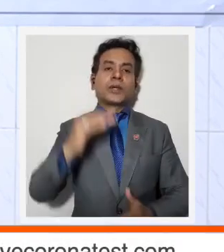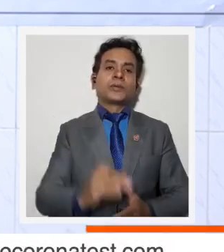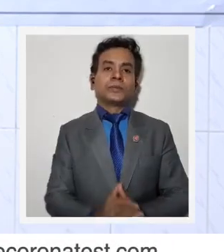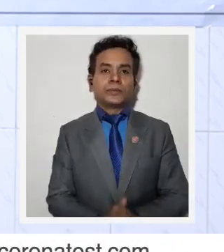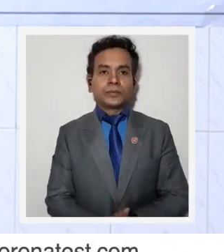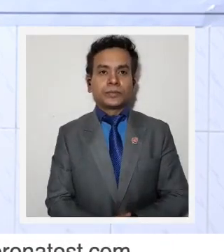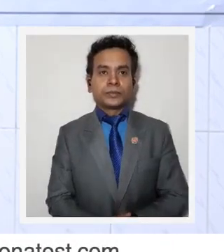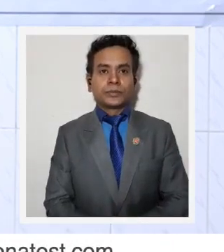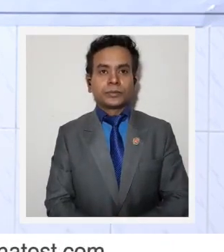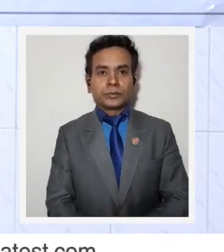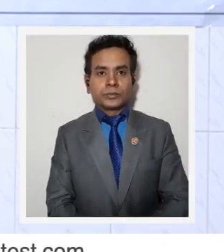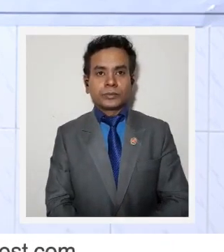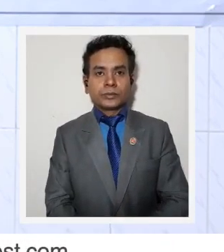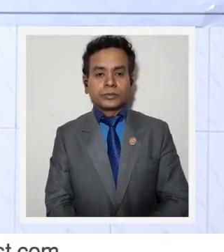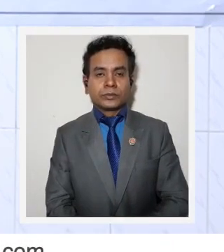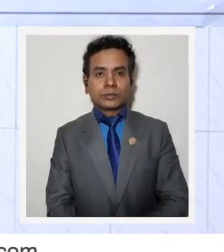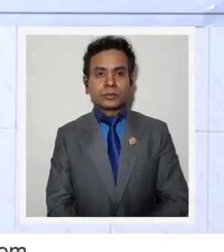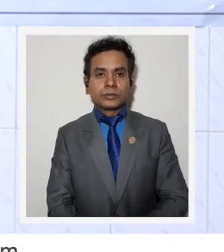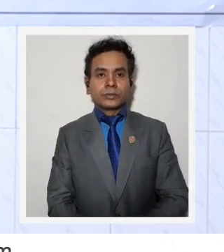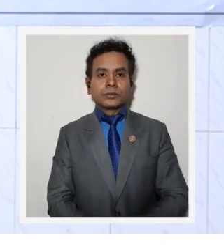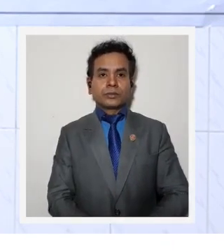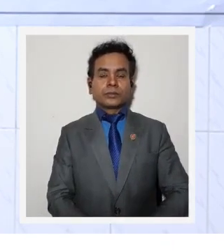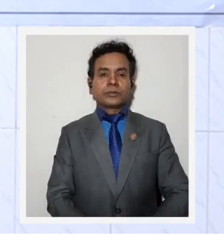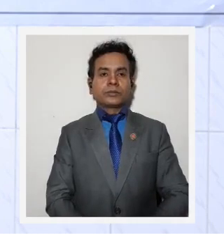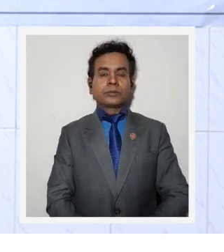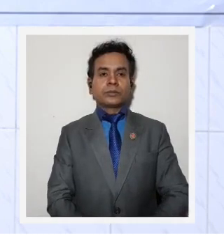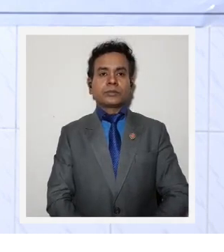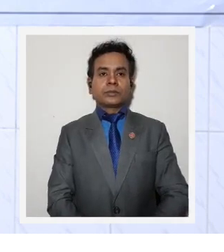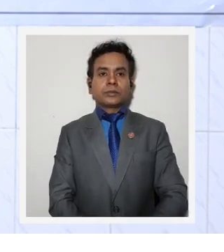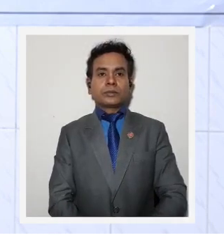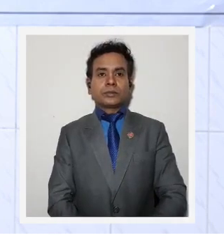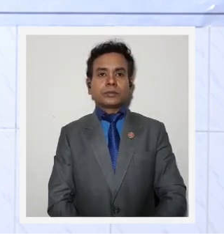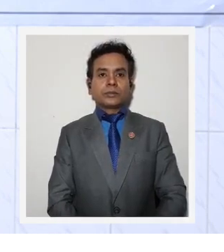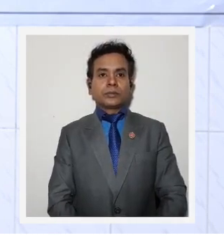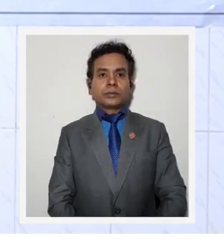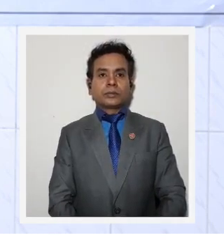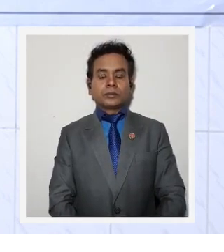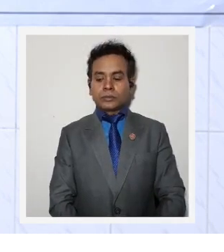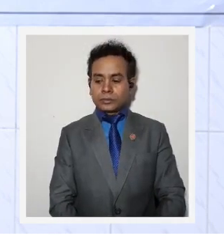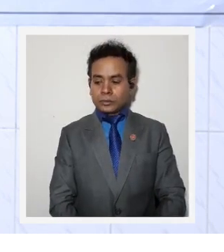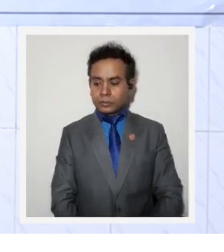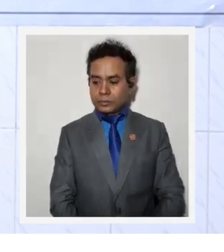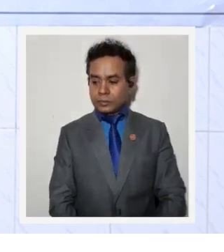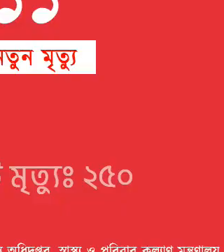যুদ্ধে জয়লাভ করতে পারি সে কামনা করছি। সবাইকে ধন্যবাদ, আসসালামু আলাইকুম।